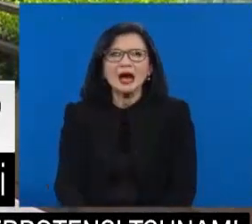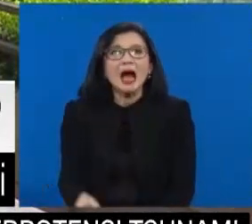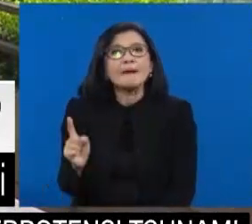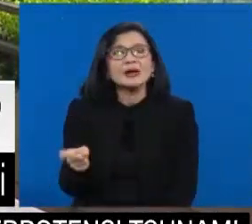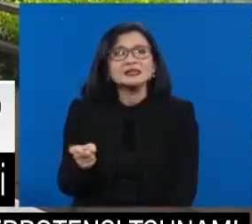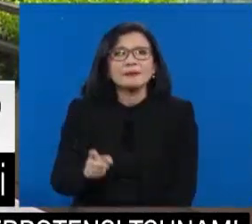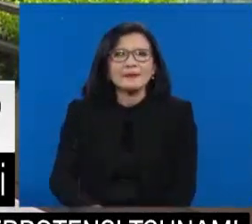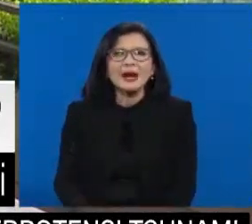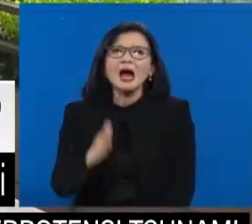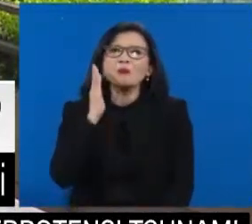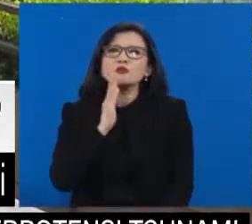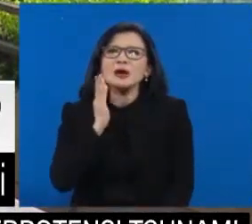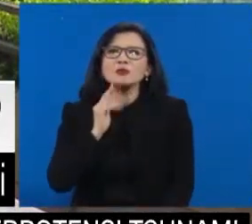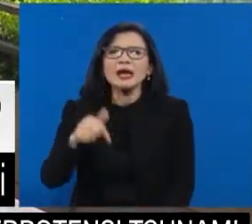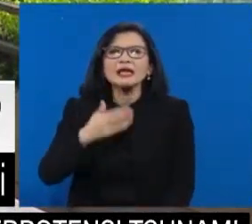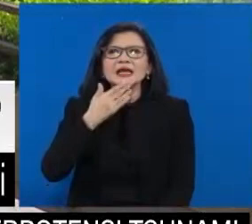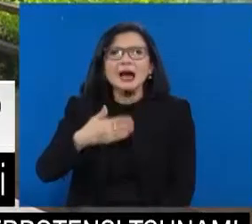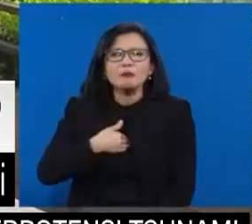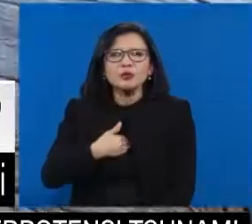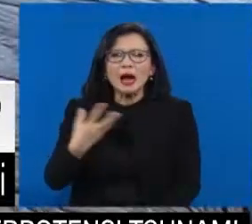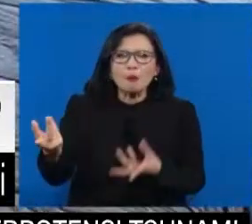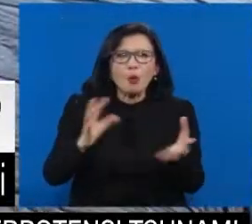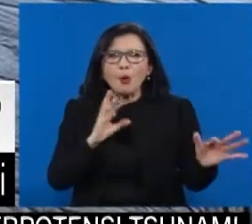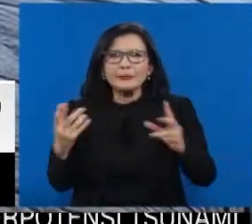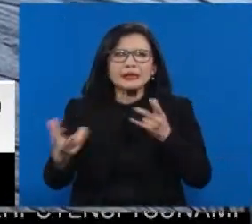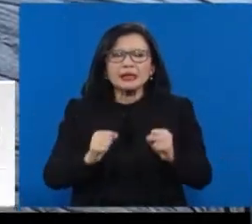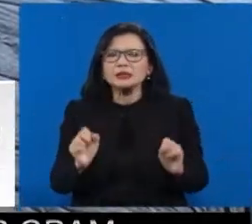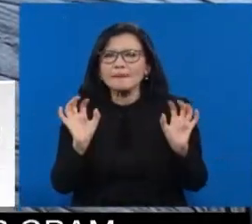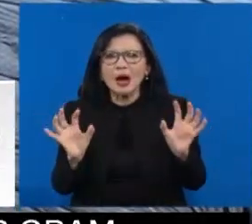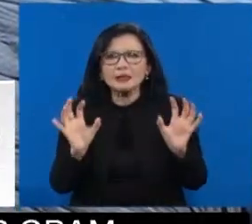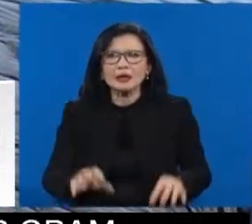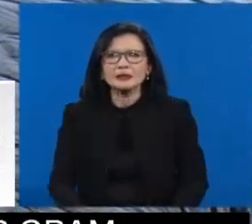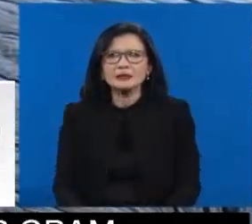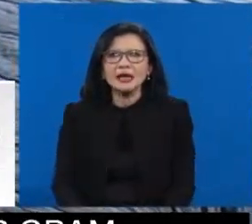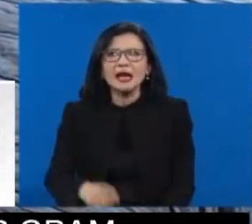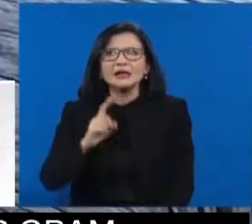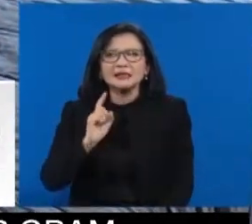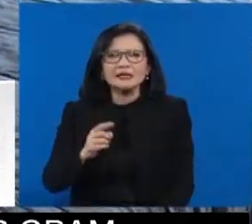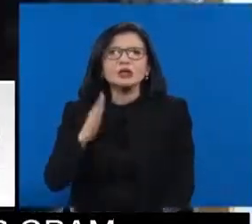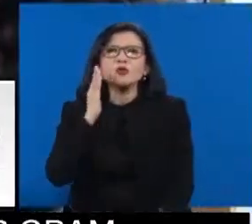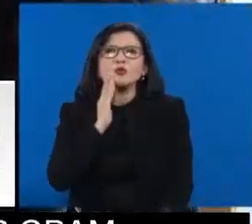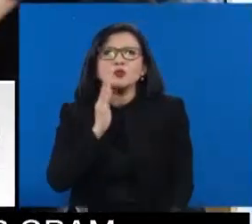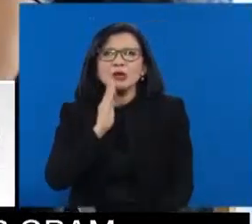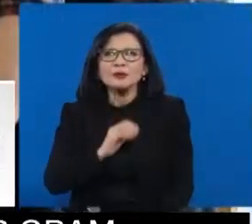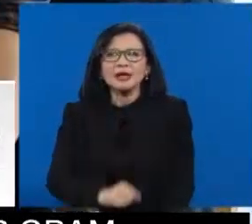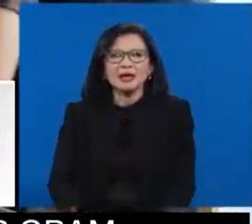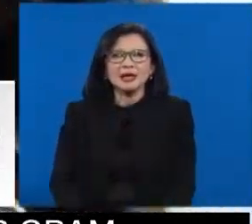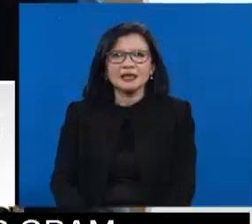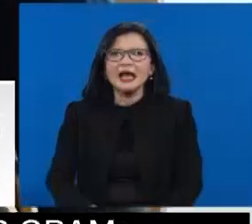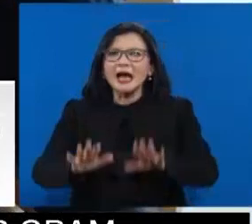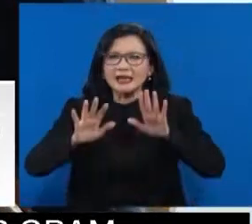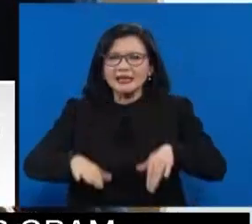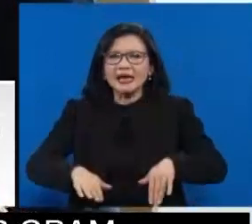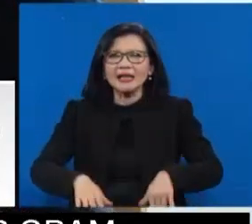Karena milenial ini punya mobilitas yang sangat tinggi. Salah satu milenial yang memutuskan tinggal di hunian berkonsep